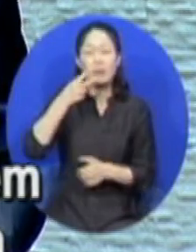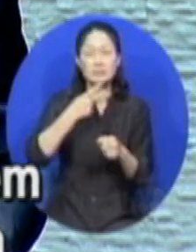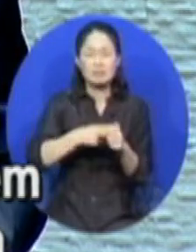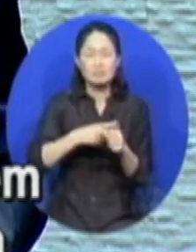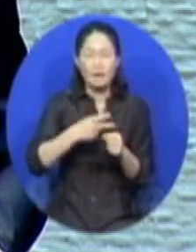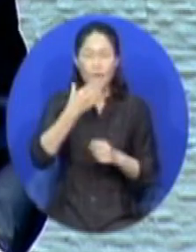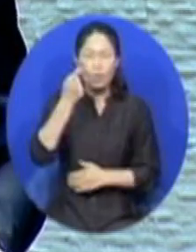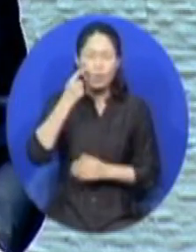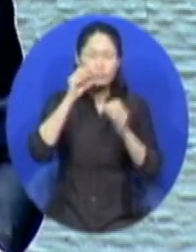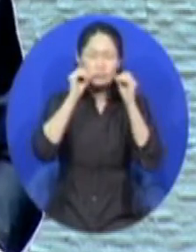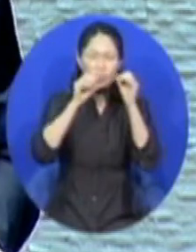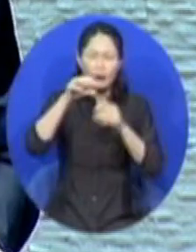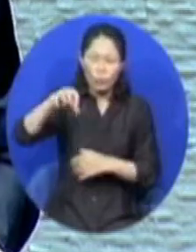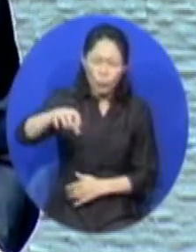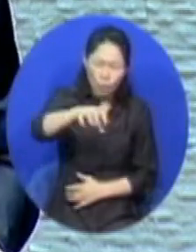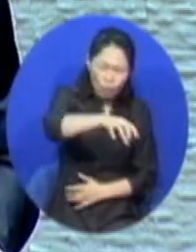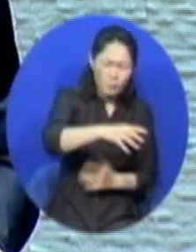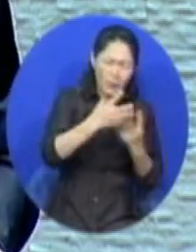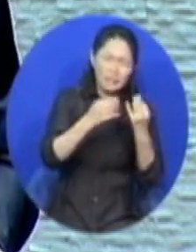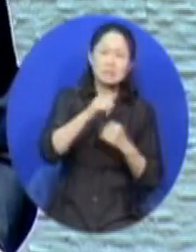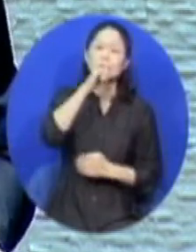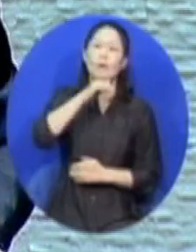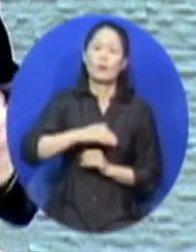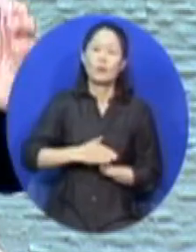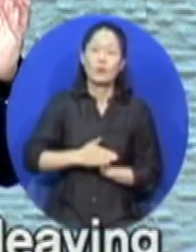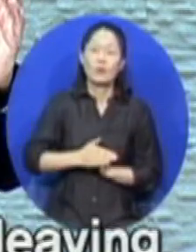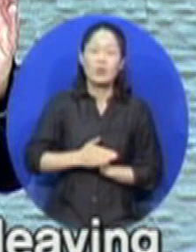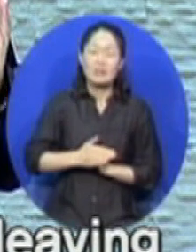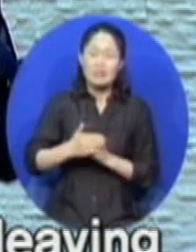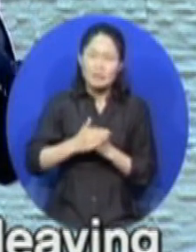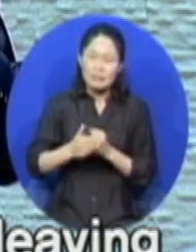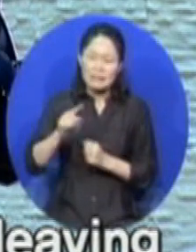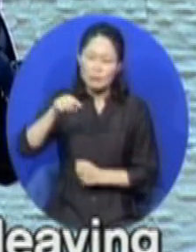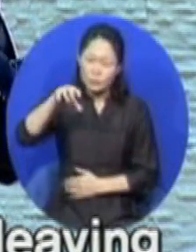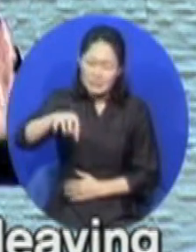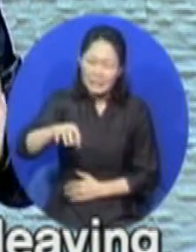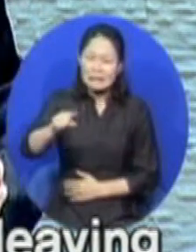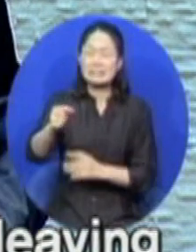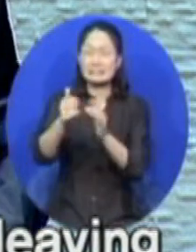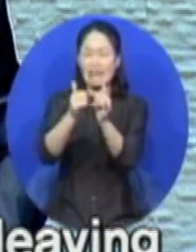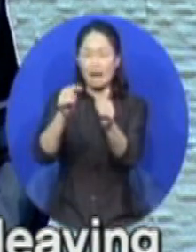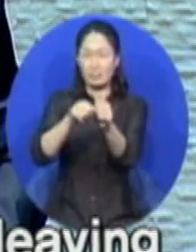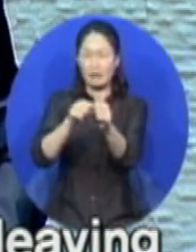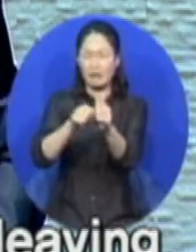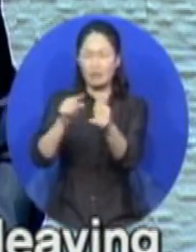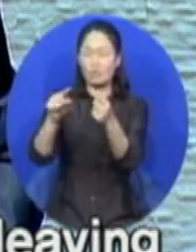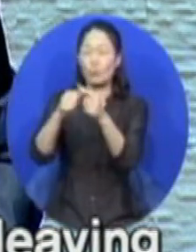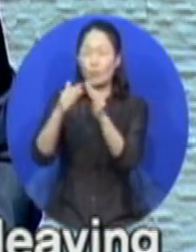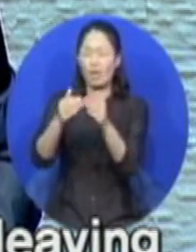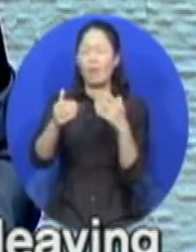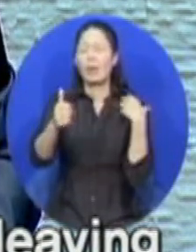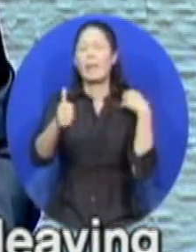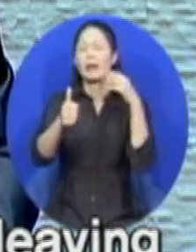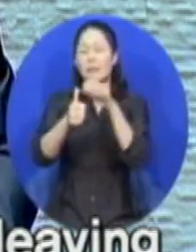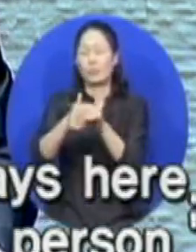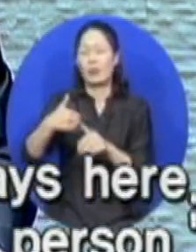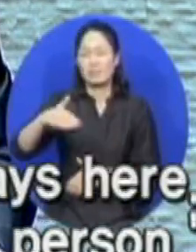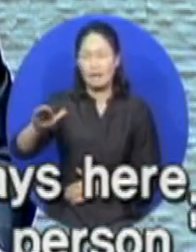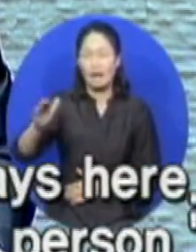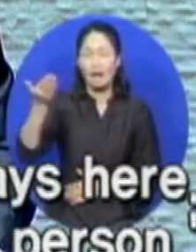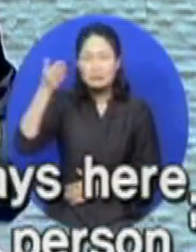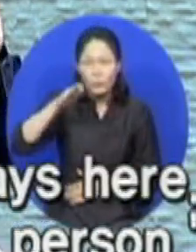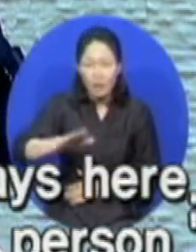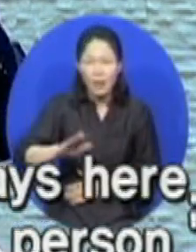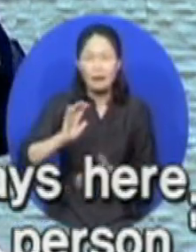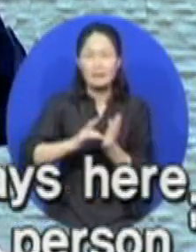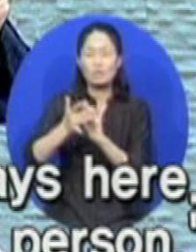복음 전해야 될 때가 넘어오고 말아요 이제 여기에 이 사람에게 이 교회를 맡기고 갑니다 그러나